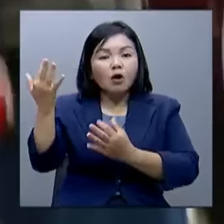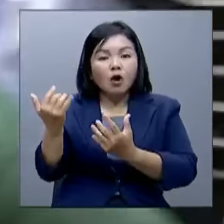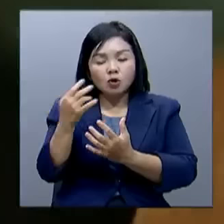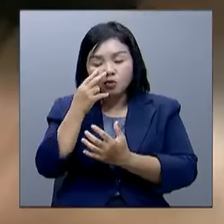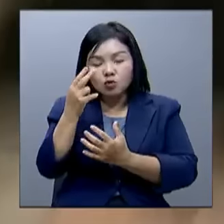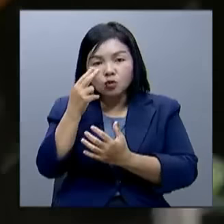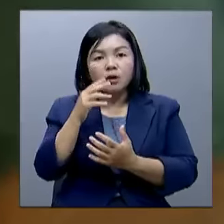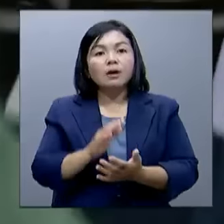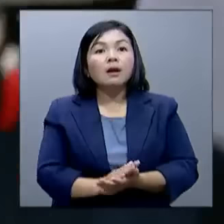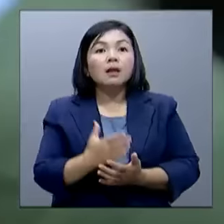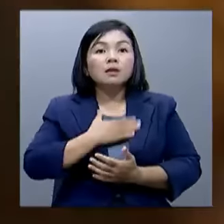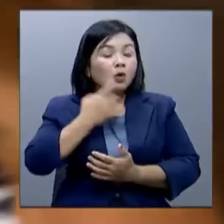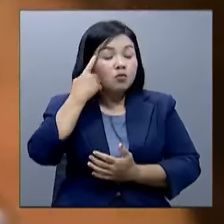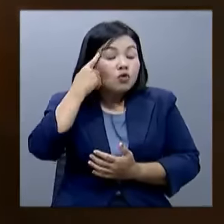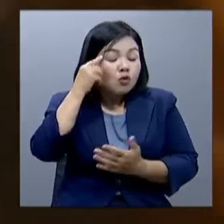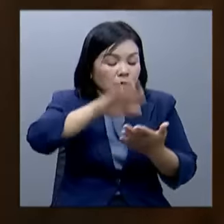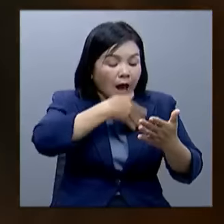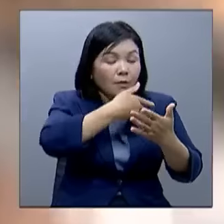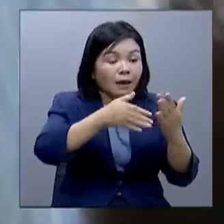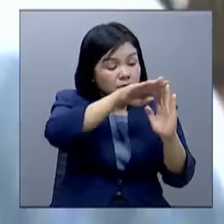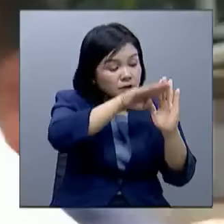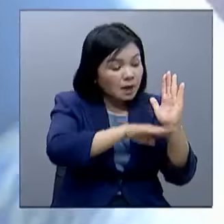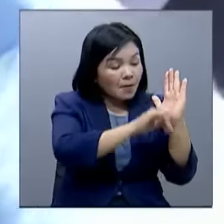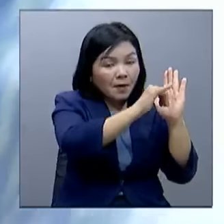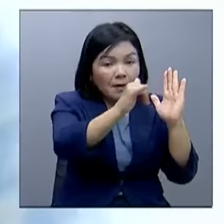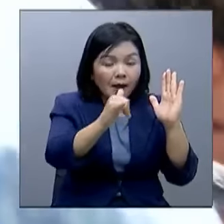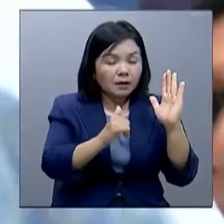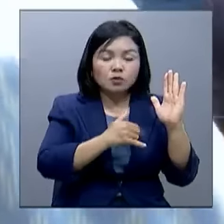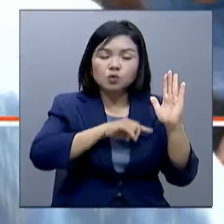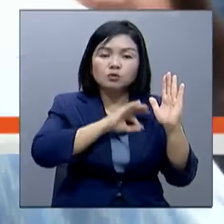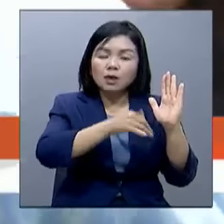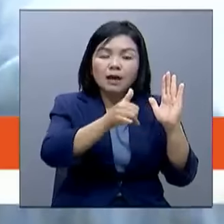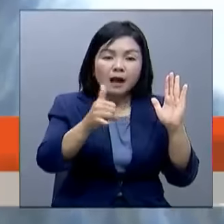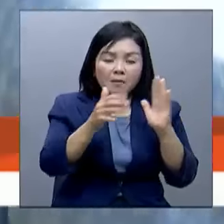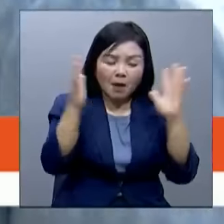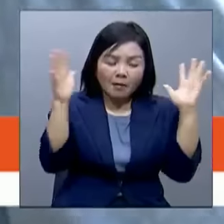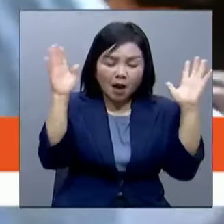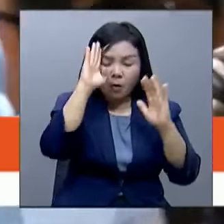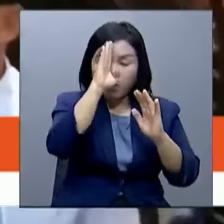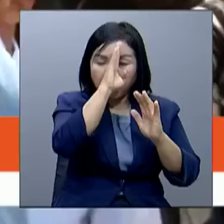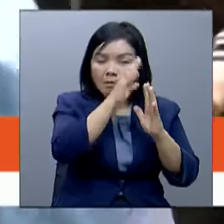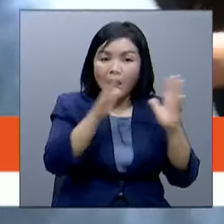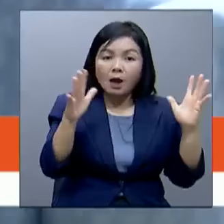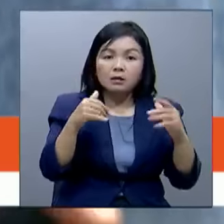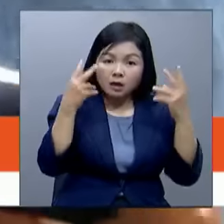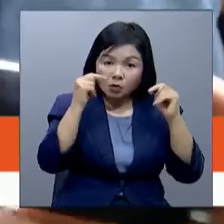ไม่แน่ใจจำตารางไม่ได้เลยครับตารางแน่นเอียดเหมือนกันครับครับปกติเลยครับปกติครับ